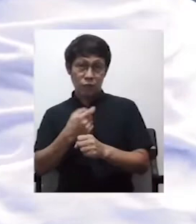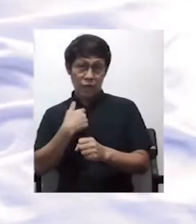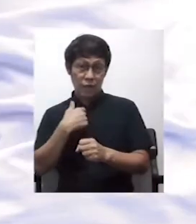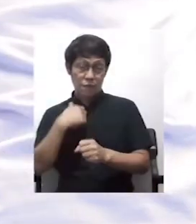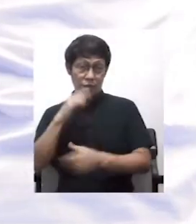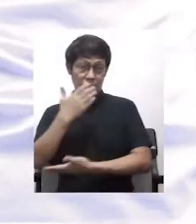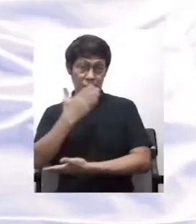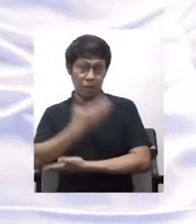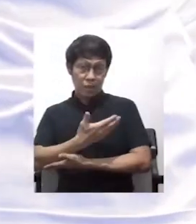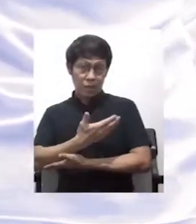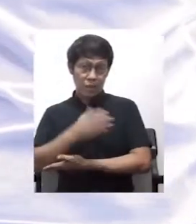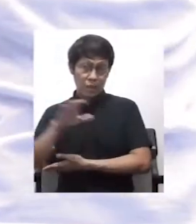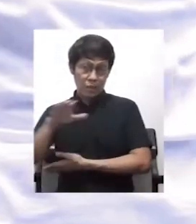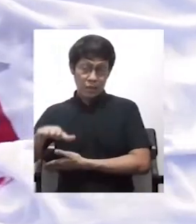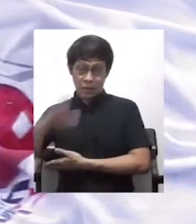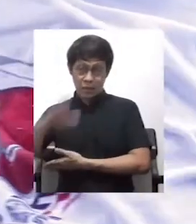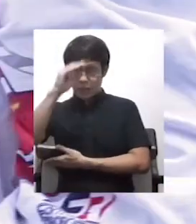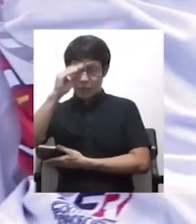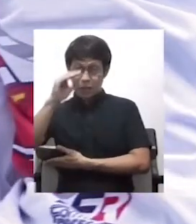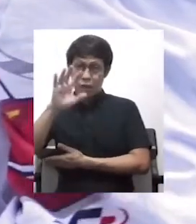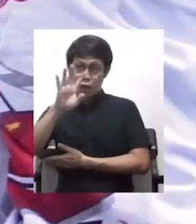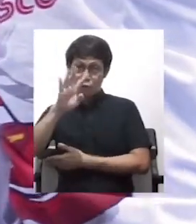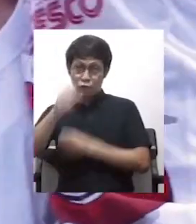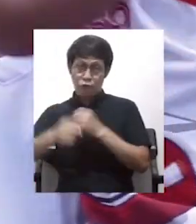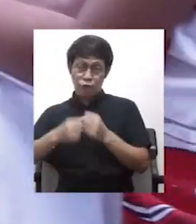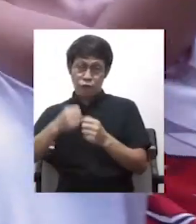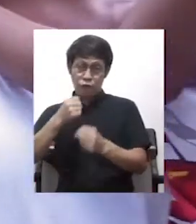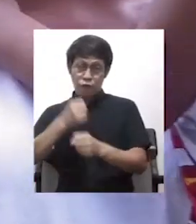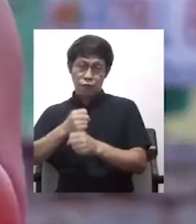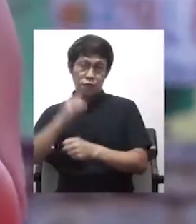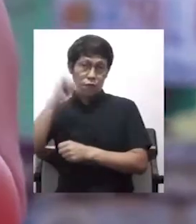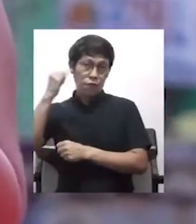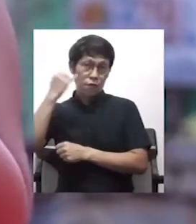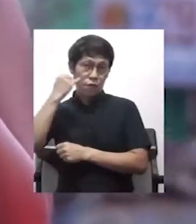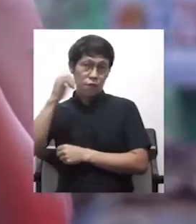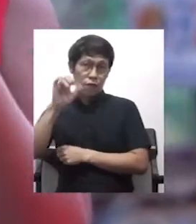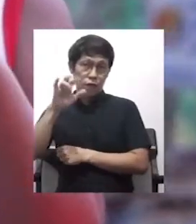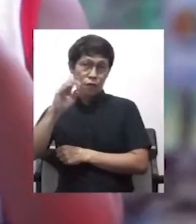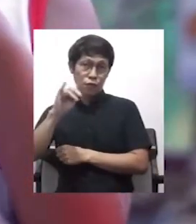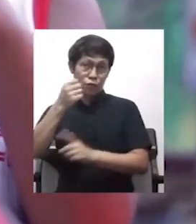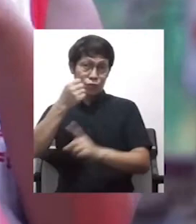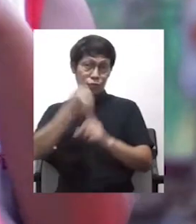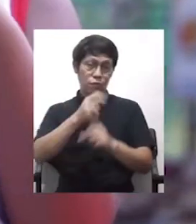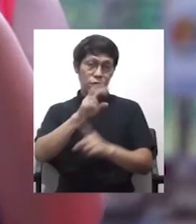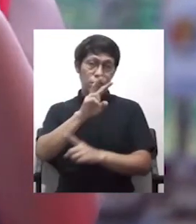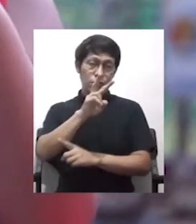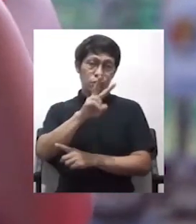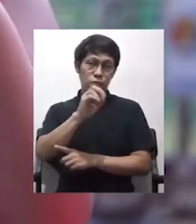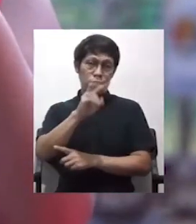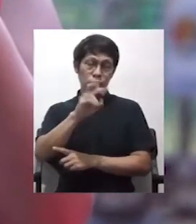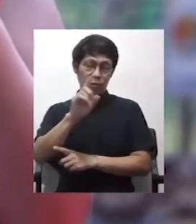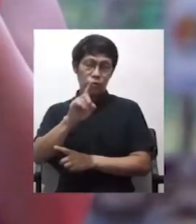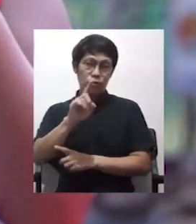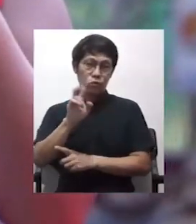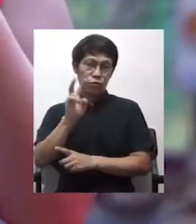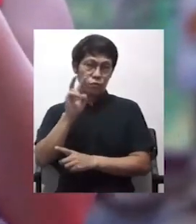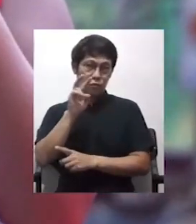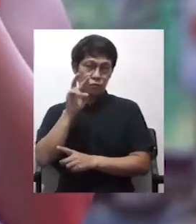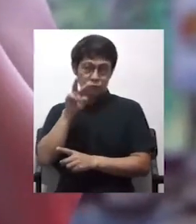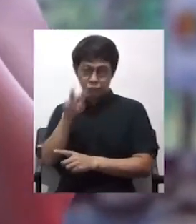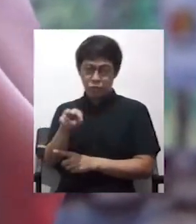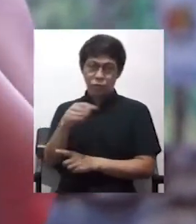Setyembre ng 2020, doon nalaman na merong acute lymphocytic leukemia o ALL si